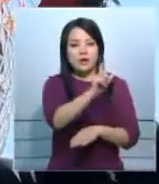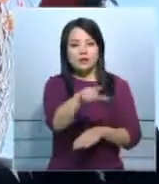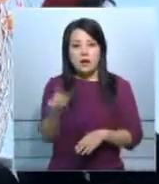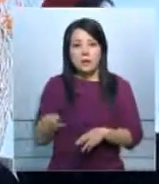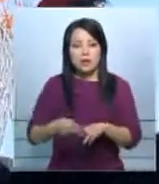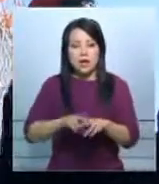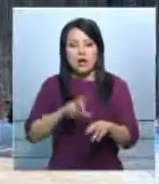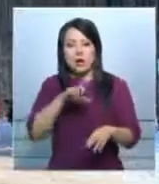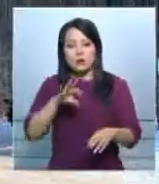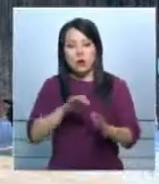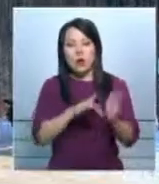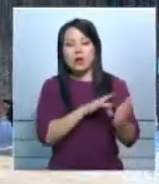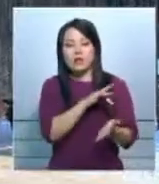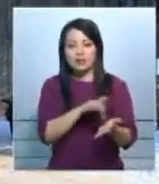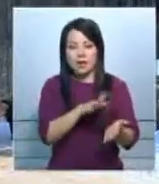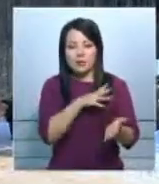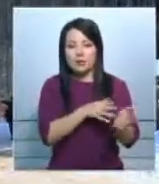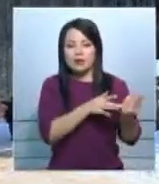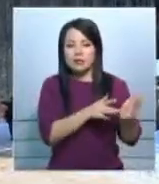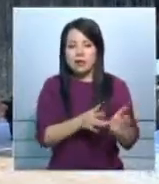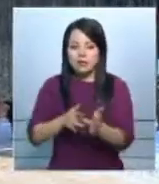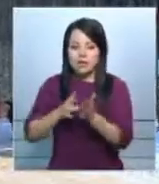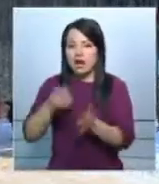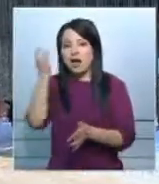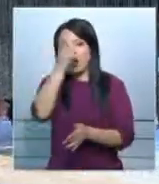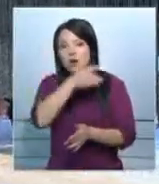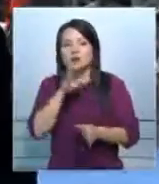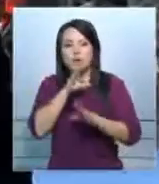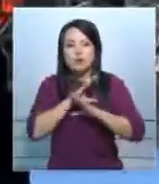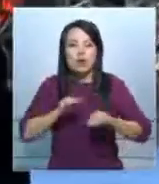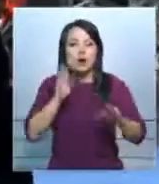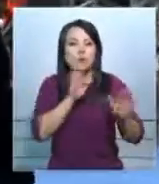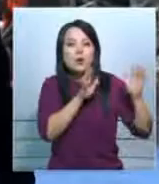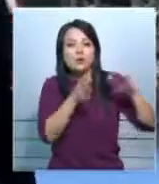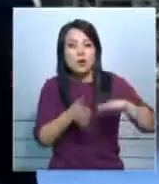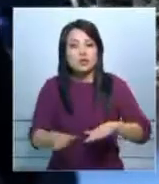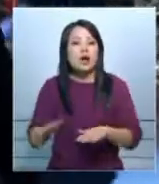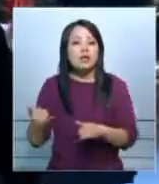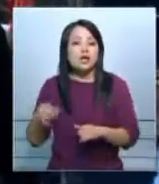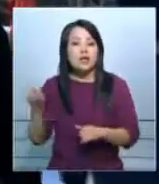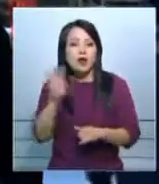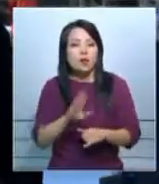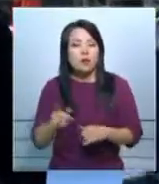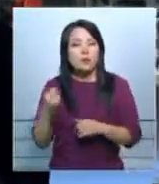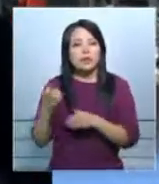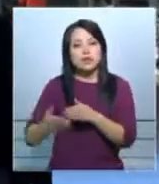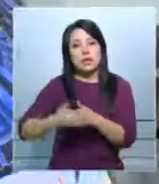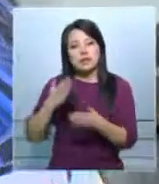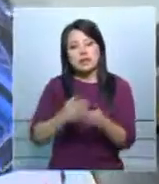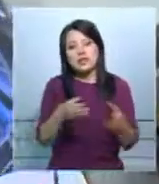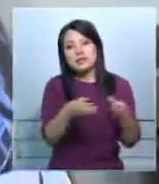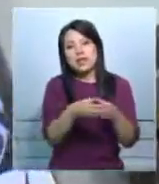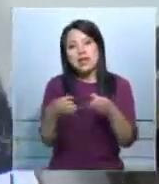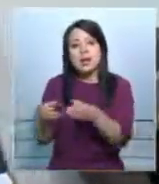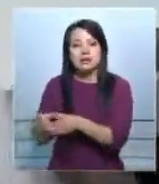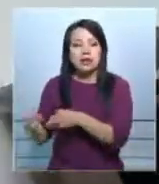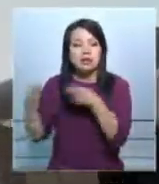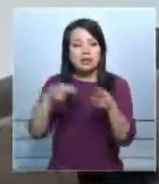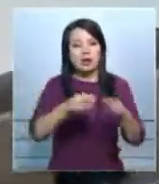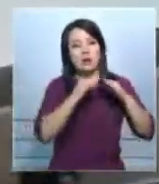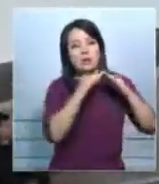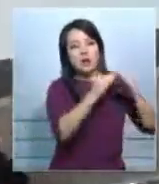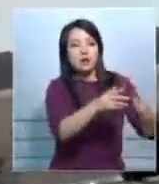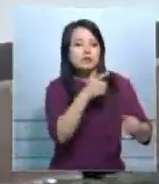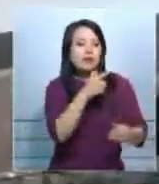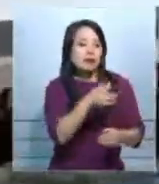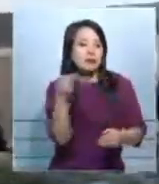қалашығын аралап көрді. Яғни Африка, Тынық мұхит аймағы, Кариб теңізі мен Еуропадағы 100-ге тарта мемлекеттің делегаттары павильондар аумағын